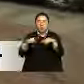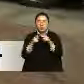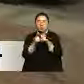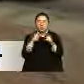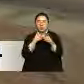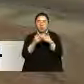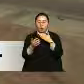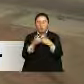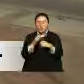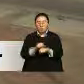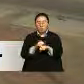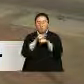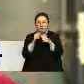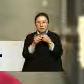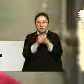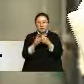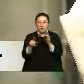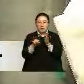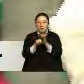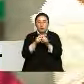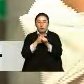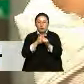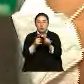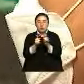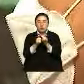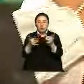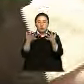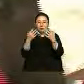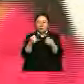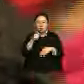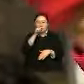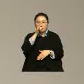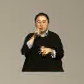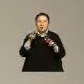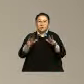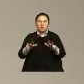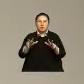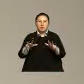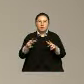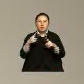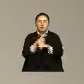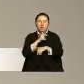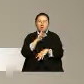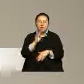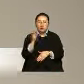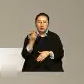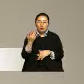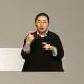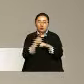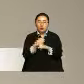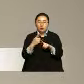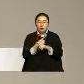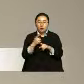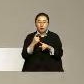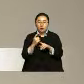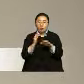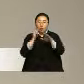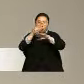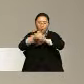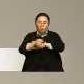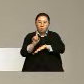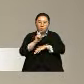정치인으로서의 경험도 쌓은 탓에 지지자들도 적지 않습니다. 이제는 바뀌어야 합니다. 바뀌는 것을